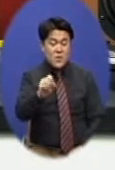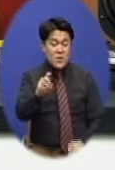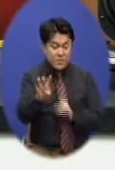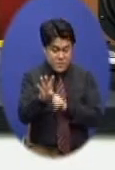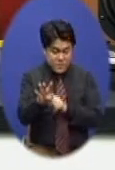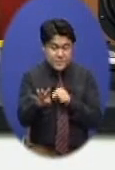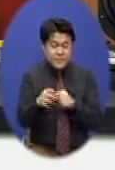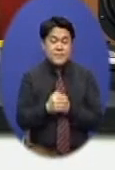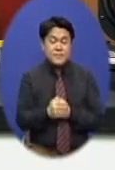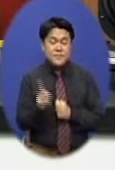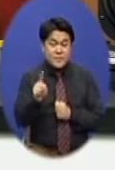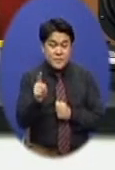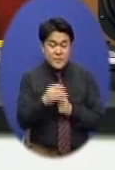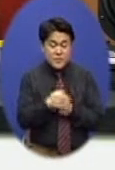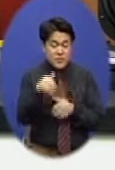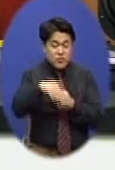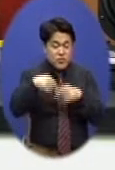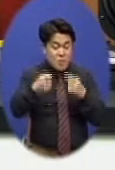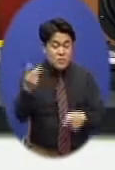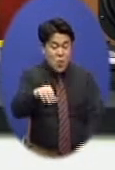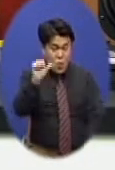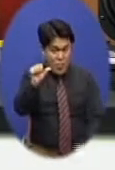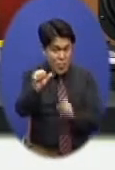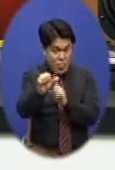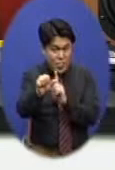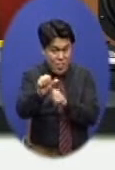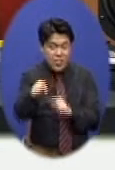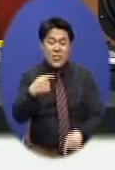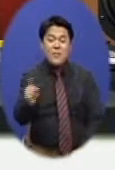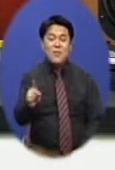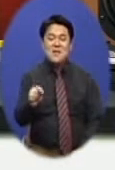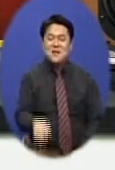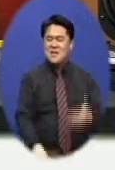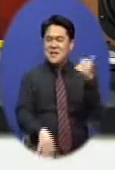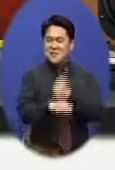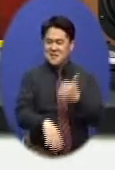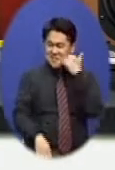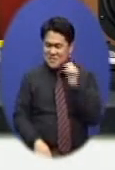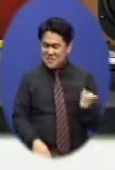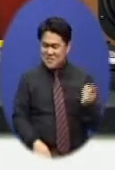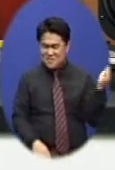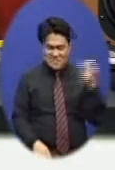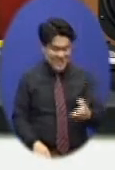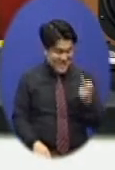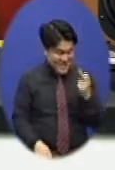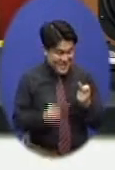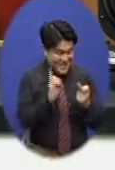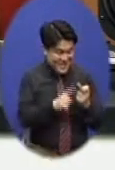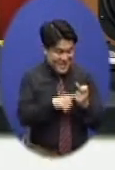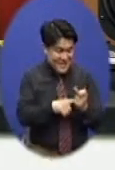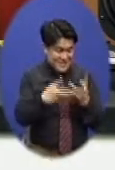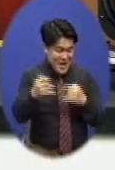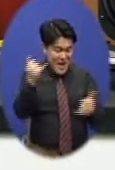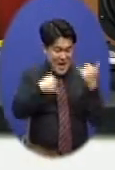060-608-1004번입니다. 자, 심사투표 번호가? 5번. 네, 5번을 누르신 다음에 마지막 참가자 12번이기 때문에 많이